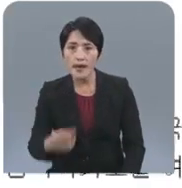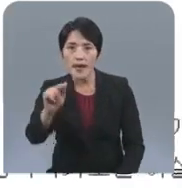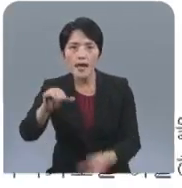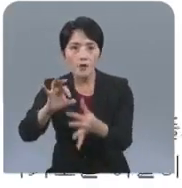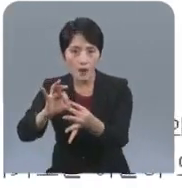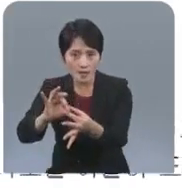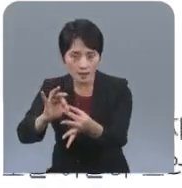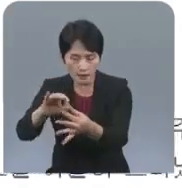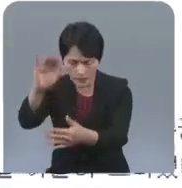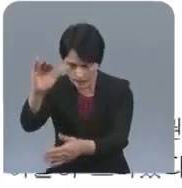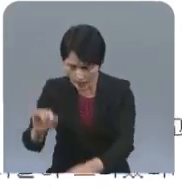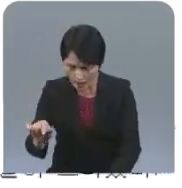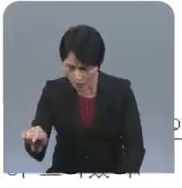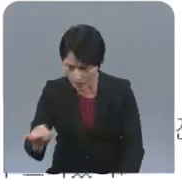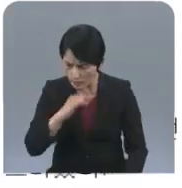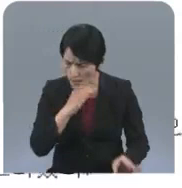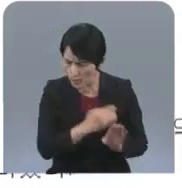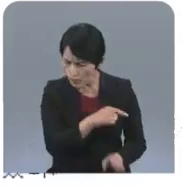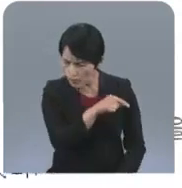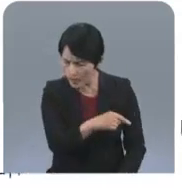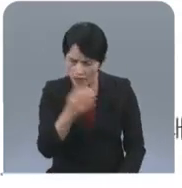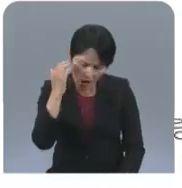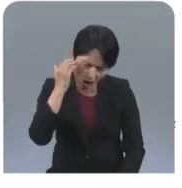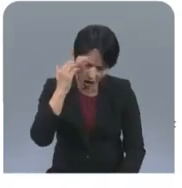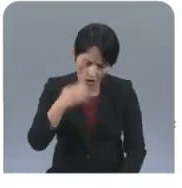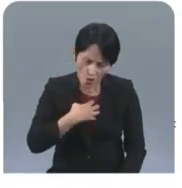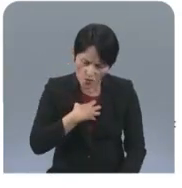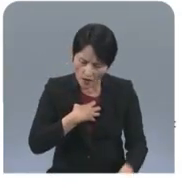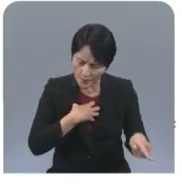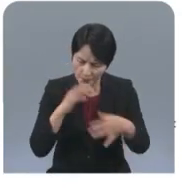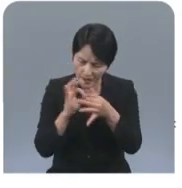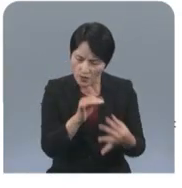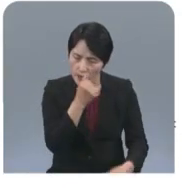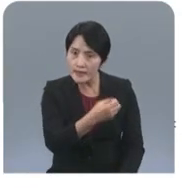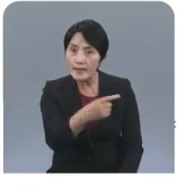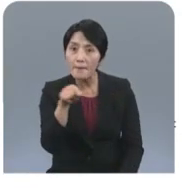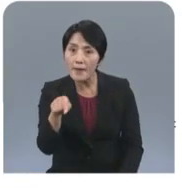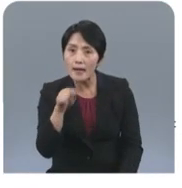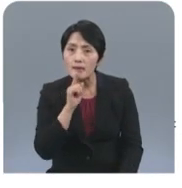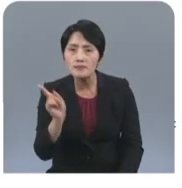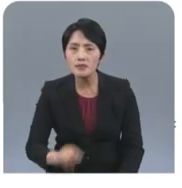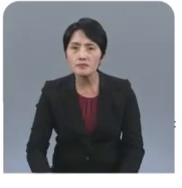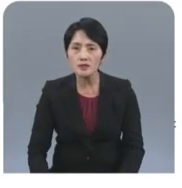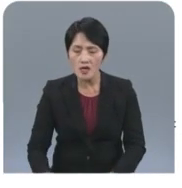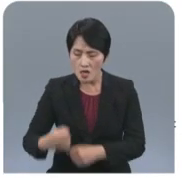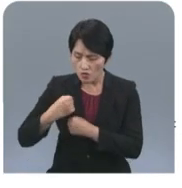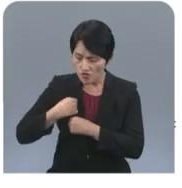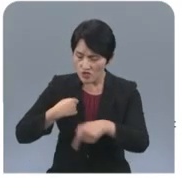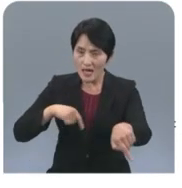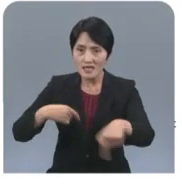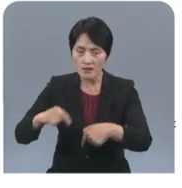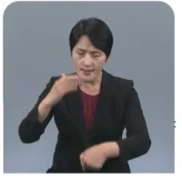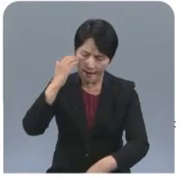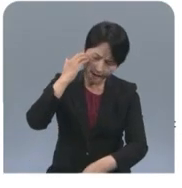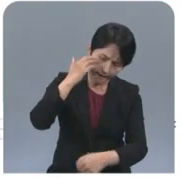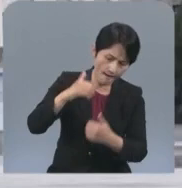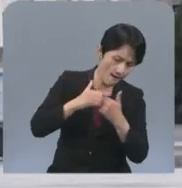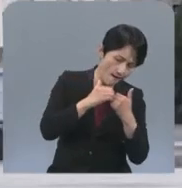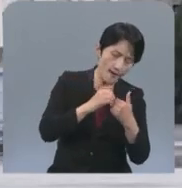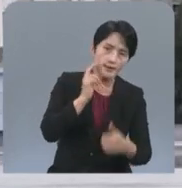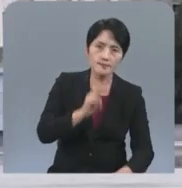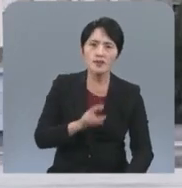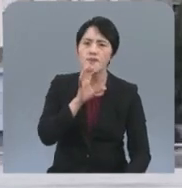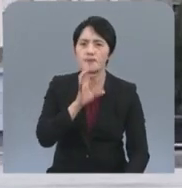contre les États-Unis petit rappel dans ce document dévoilé le 28 septembre dernier le département américain de la Défense a qualifié le